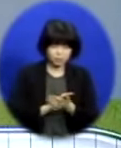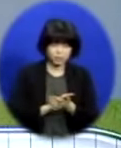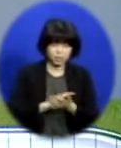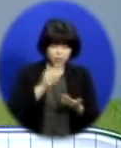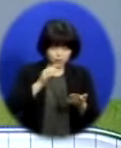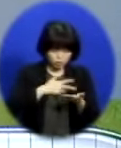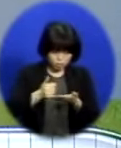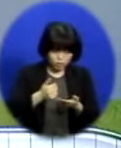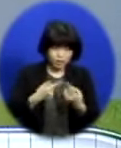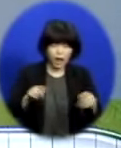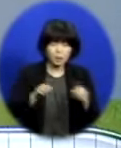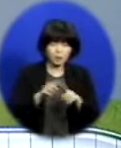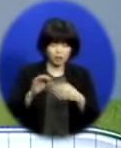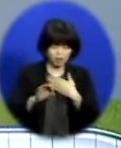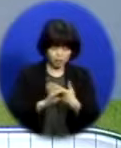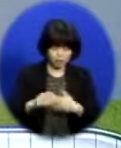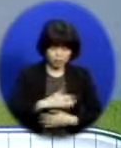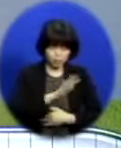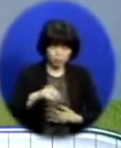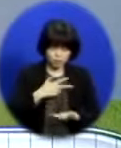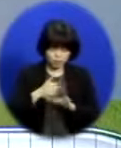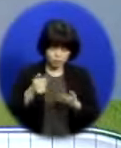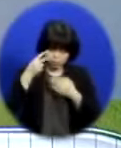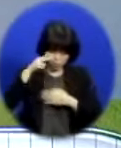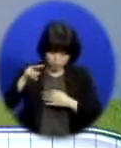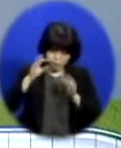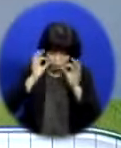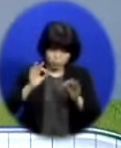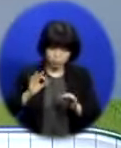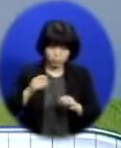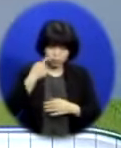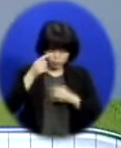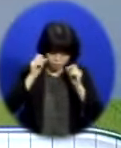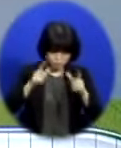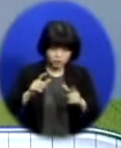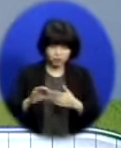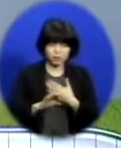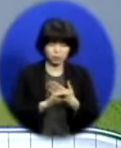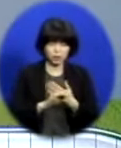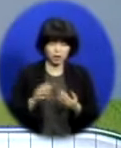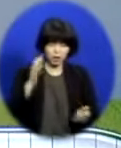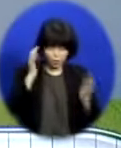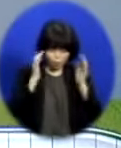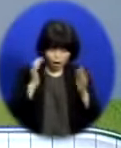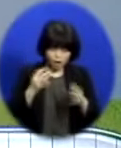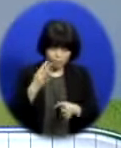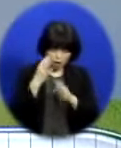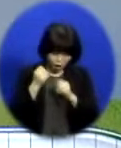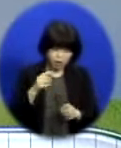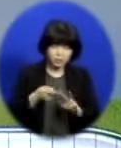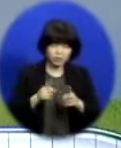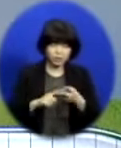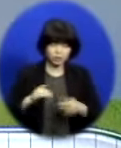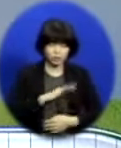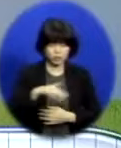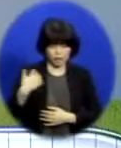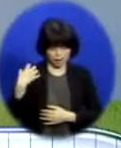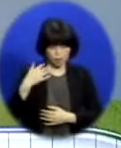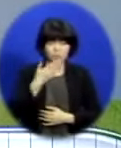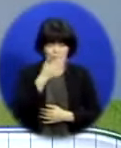주님과 함께라면 우리가 주님을 바라보는 눈을 뜨고 있다면 환난은 얼마든지 우리가 감당할 수